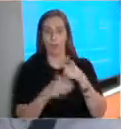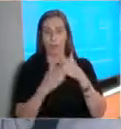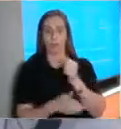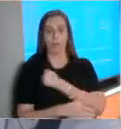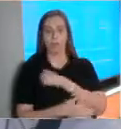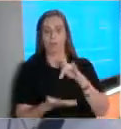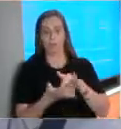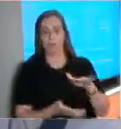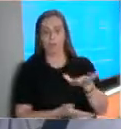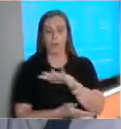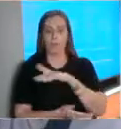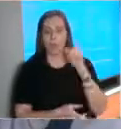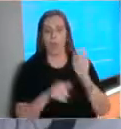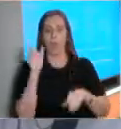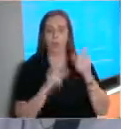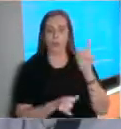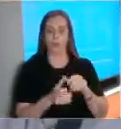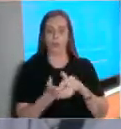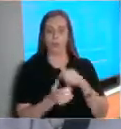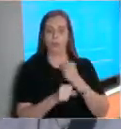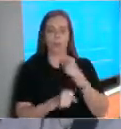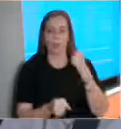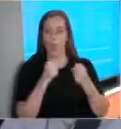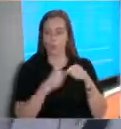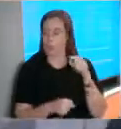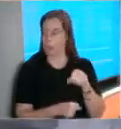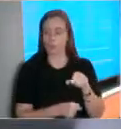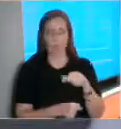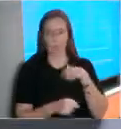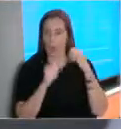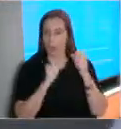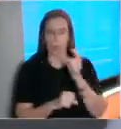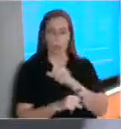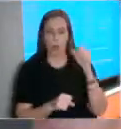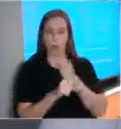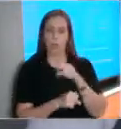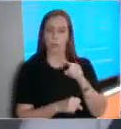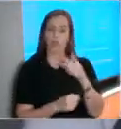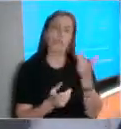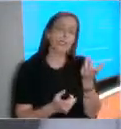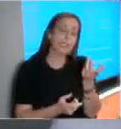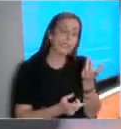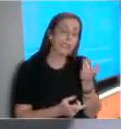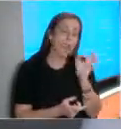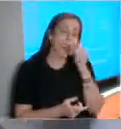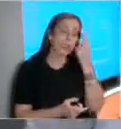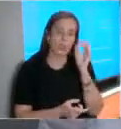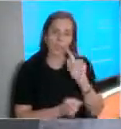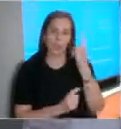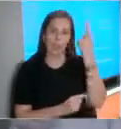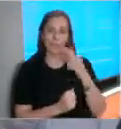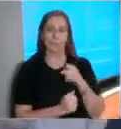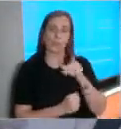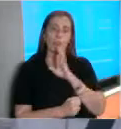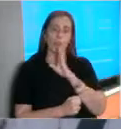האלה שנמצאים פה, לכל האנשים שנתחנים פה. את זה אני בטוח שהם לא יעשו, אבל זה תקווה, 1% זה יקרה.